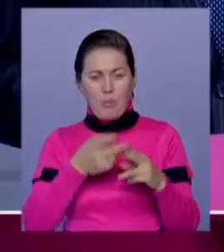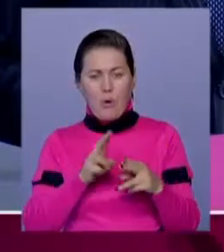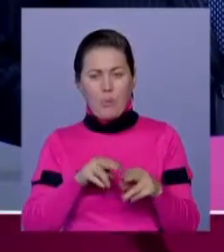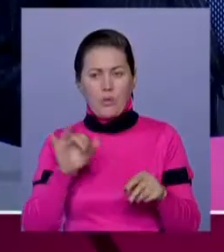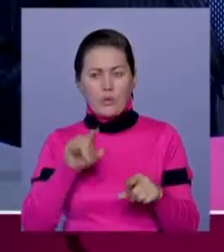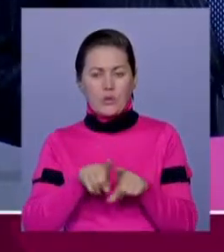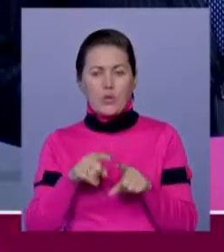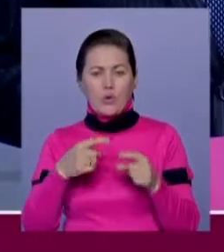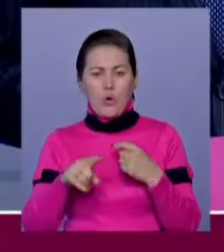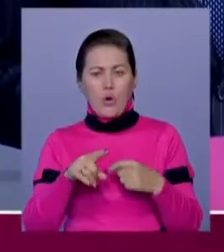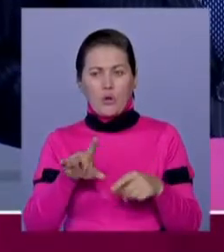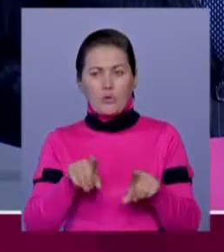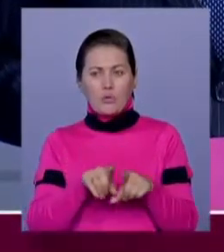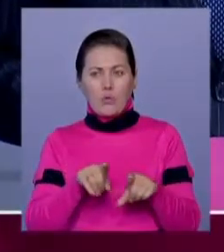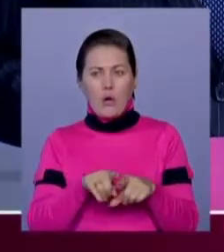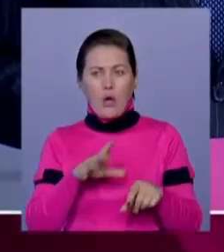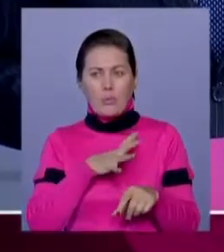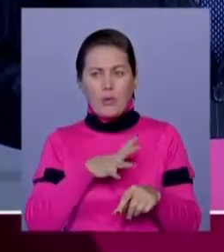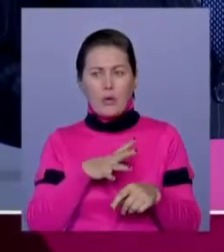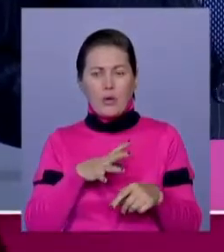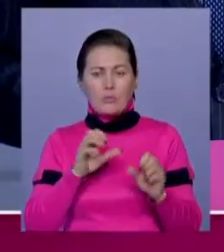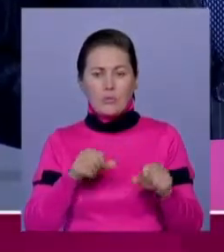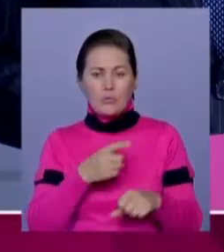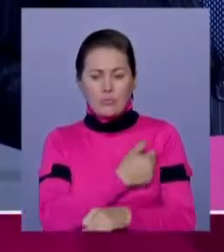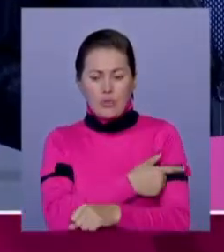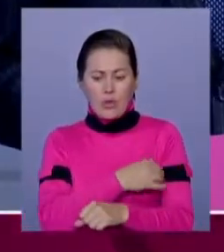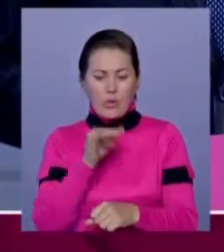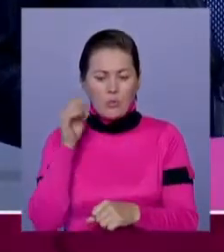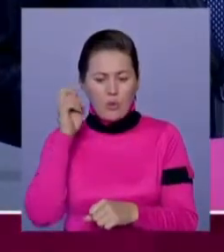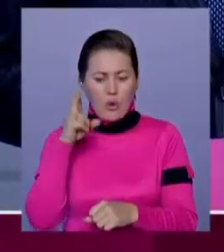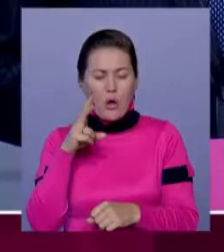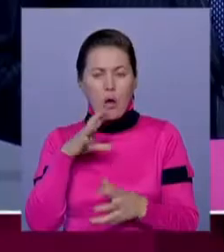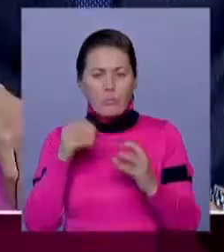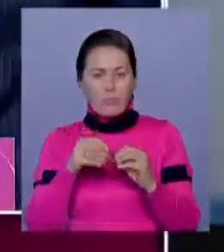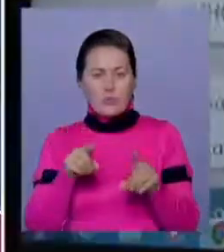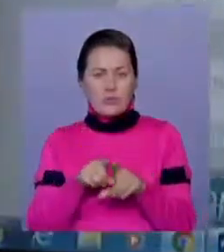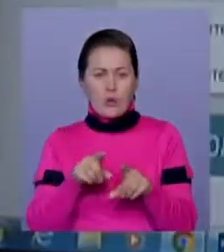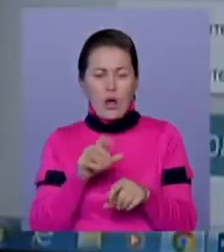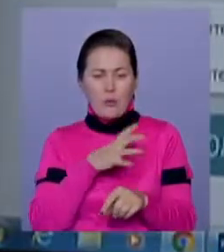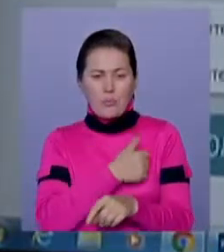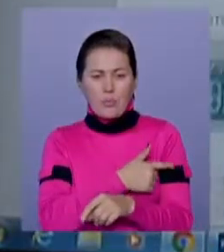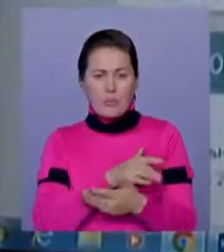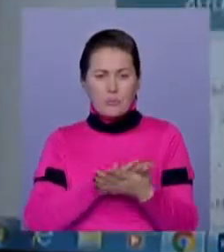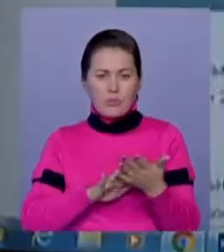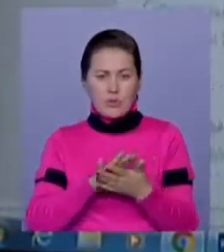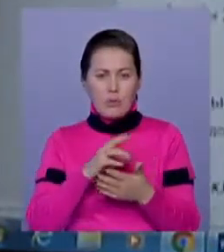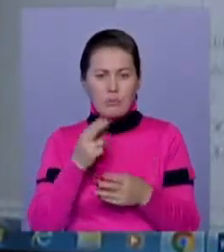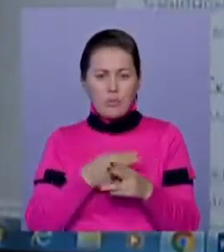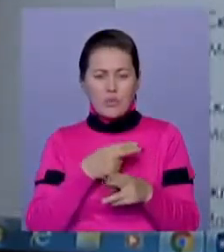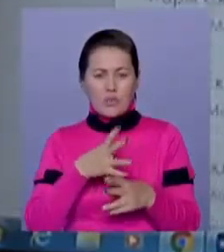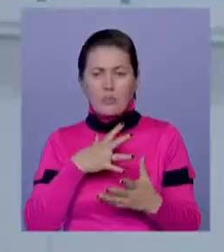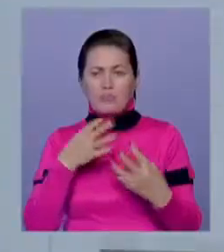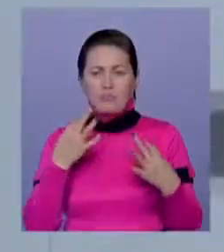Тіпті өзге дертке тап болуы да ғажап емес дейді дәрігерлер. Өкініштісі, ондай препараттарда дәріханаларда ешқандай рецептсіз